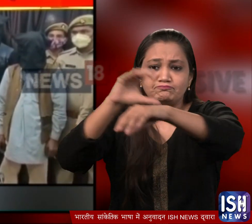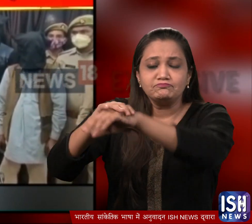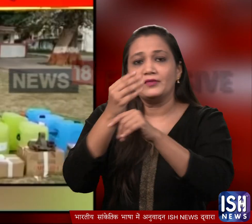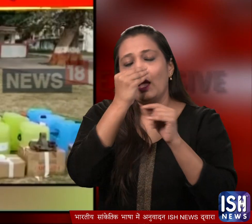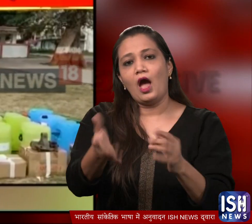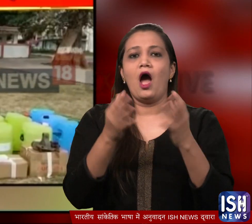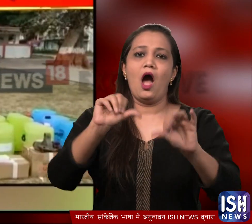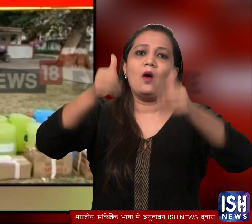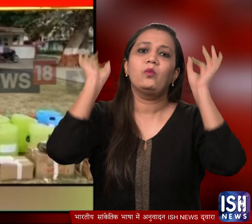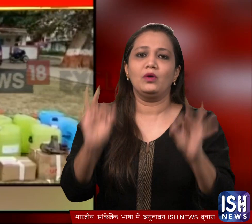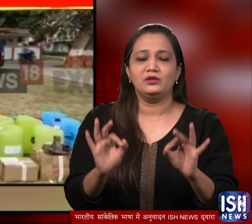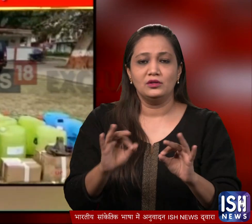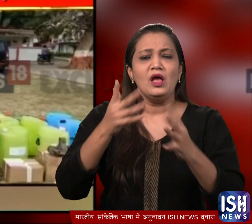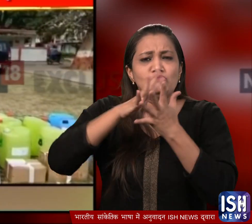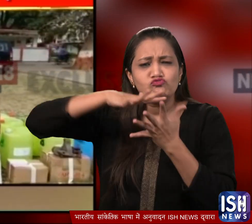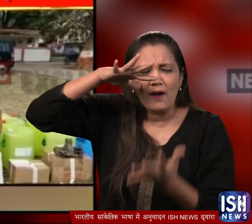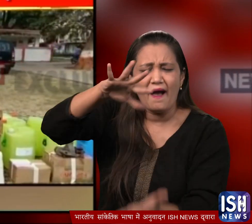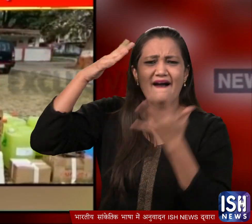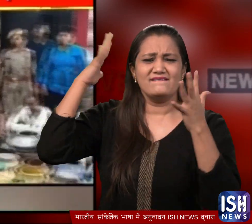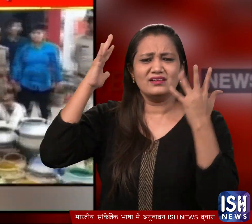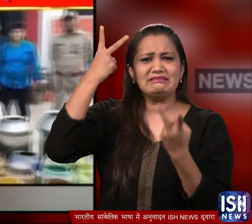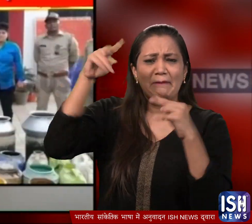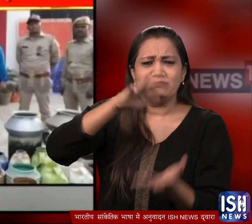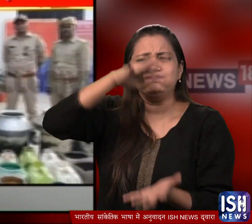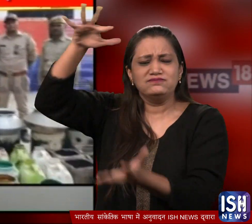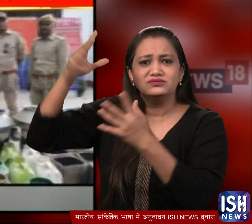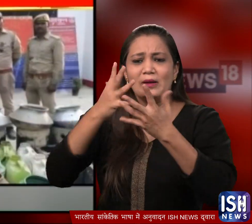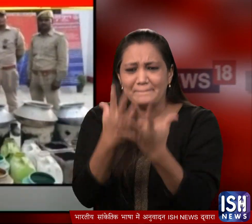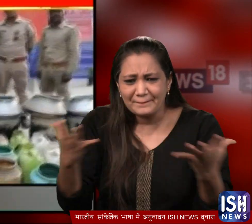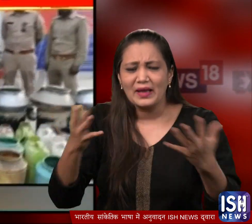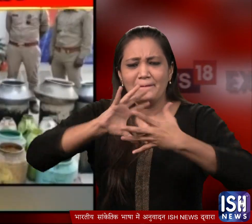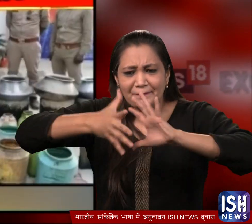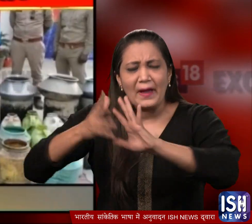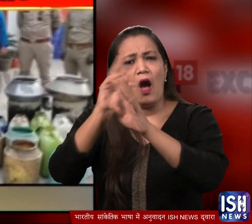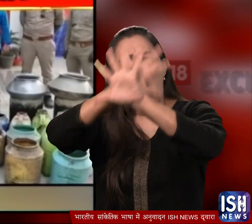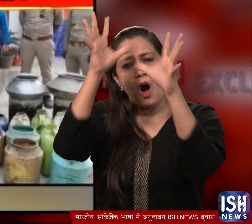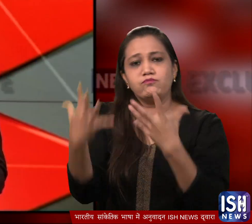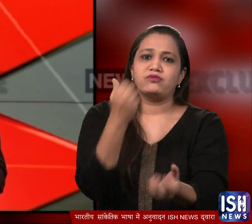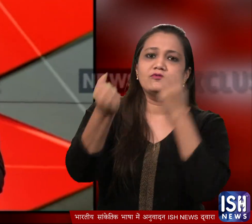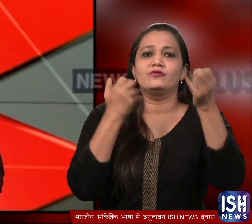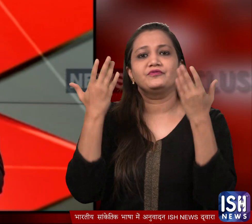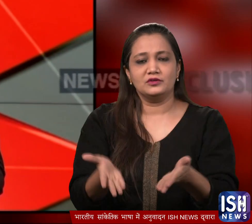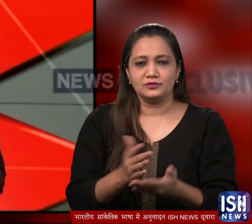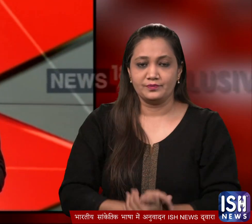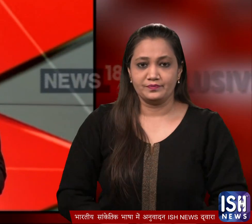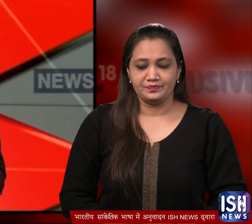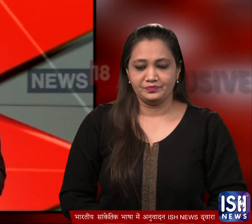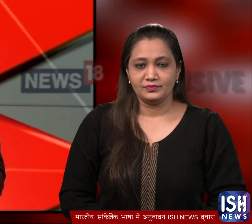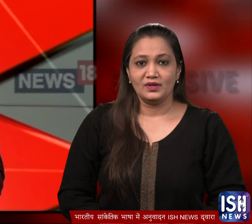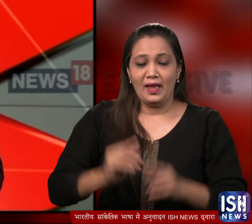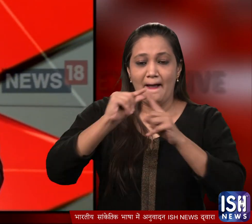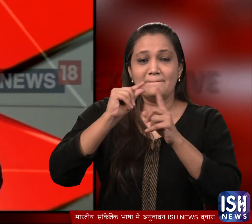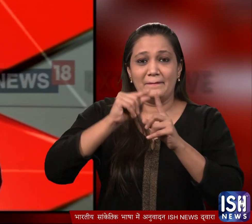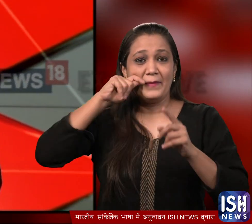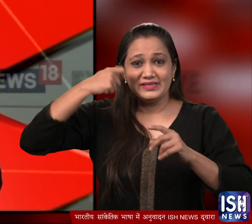में कामयाब रही, जिनके पास से भारी मात्रा में अवैध शराब और शराब बनाने में इस्तेमाल होने वाले उपकरण भी बरामद किए गए। सौभाग्य की बात है कि पंचायत चुनाव